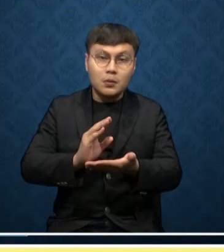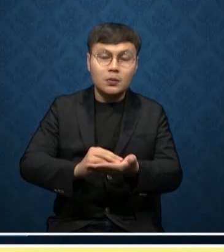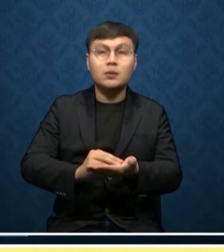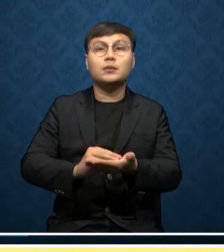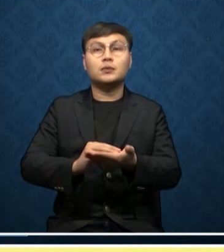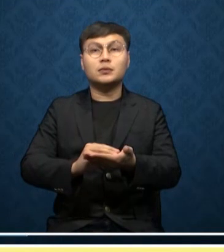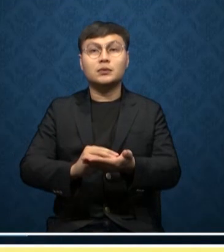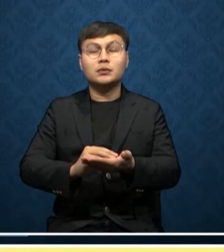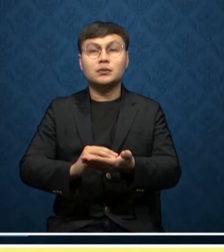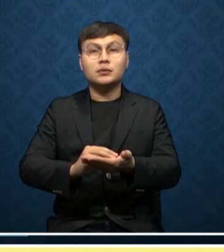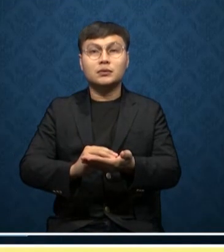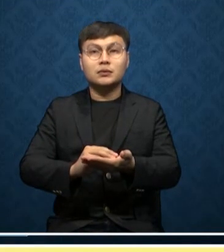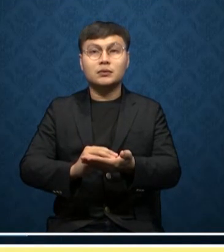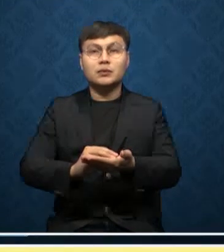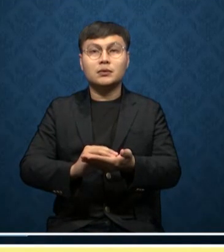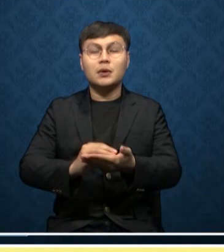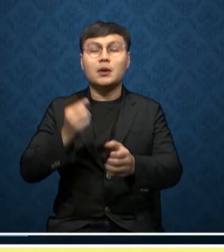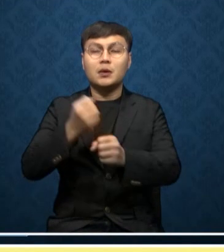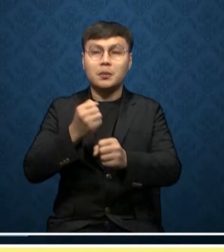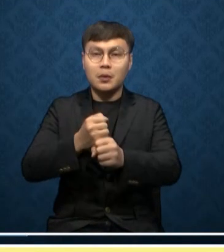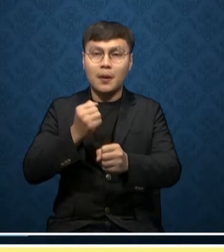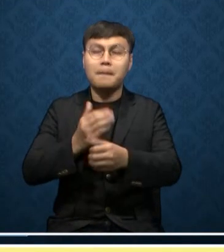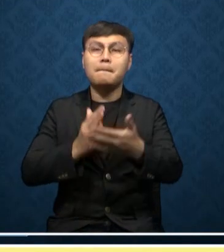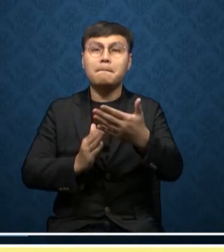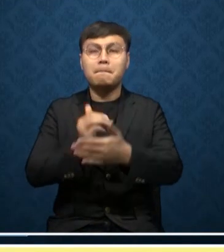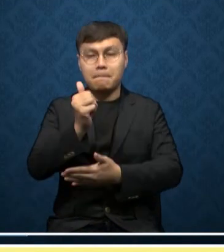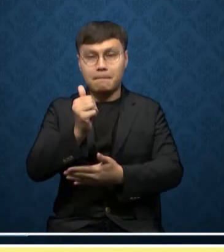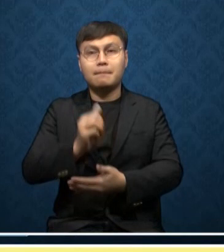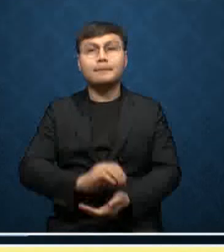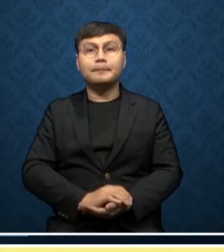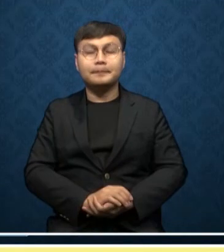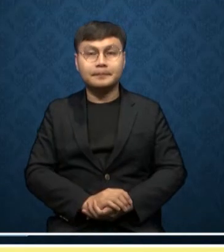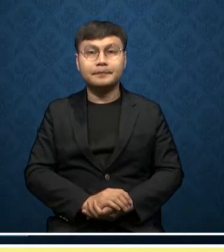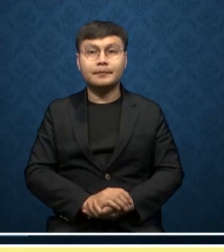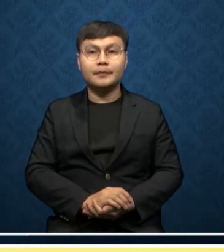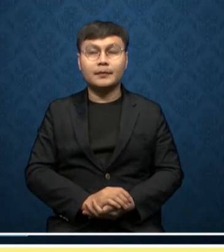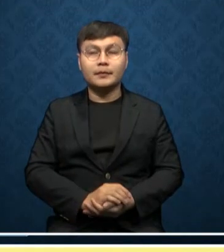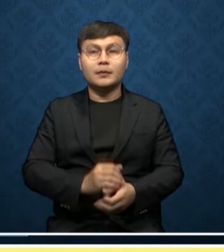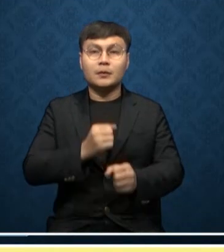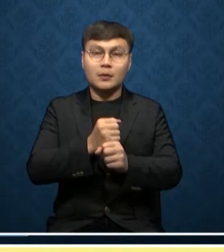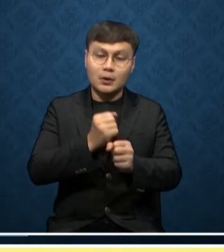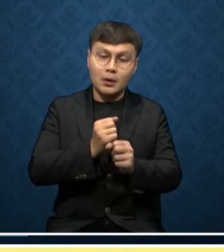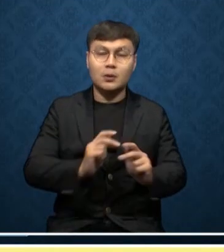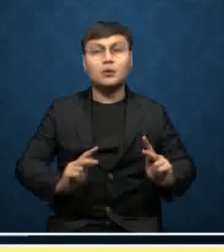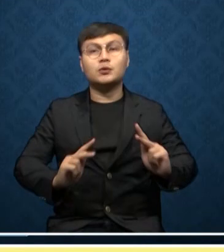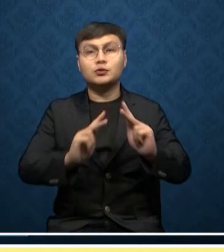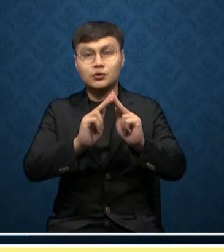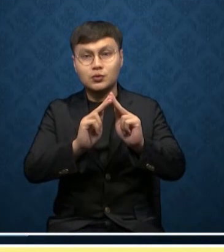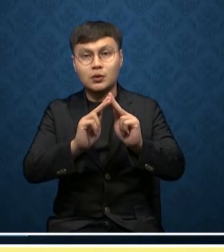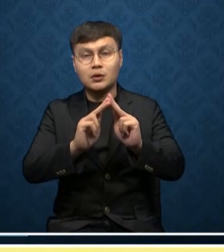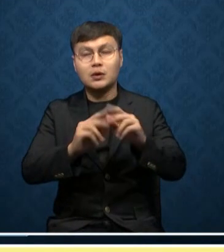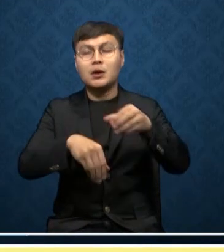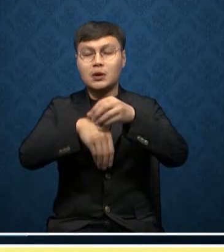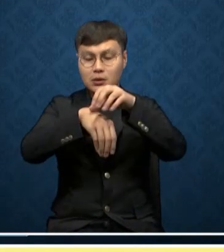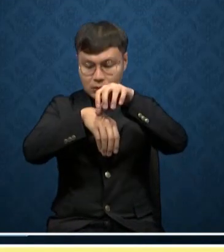ที่จะให้ผลการบรรลุเป้าหมายว่ามีประสิทธิภาพหรือไม่หน่วยงานปฏิบัติระดับกระทรวงและหน่วยในสังกัด